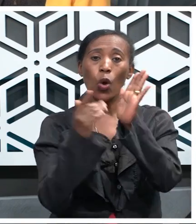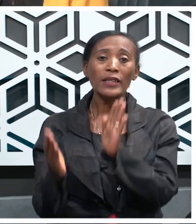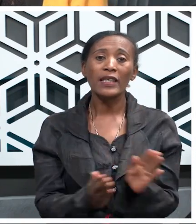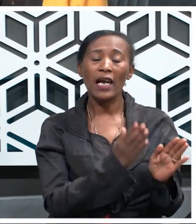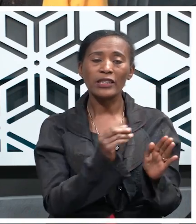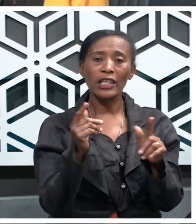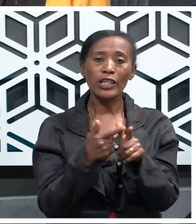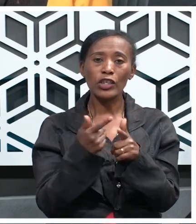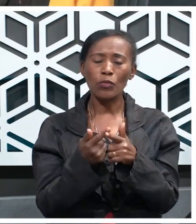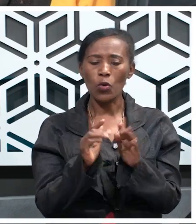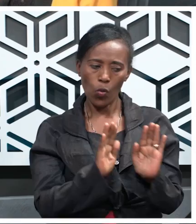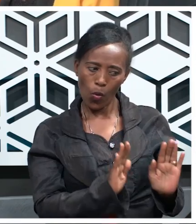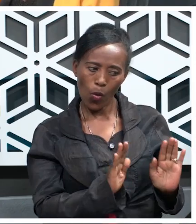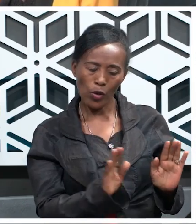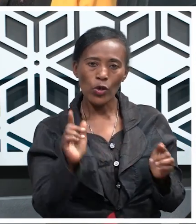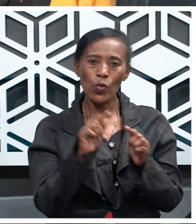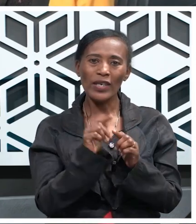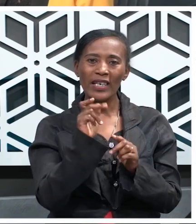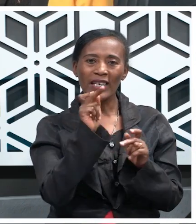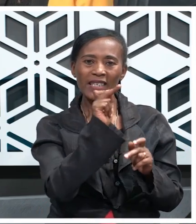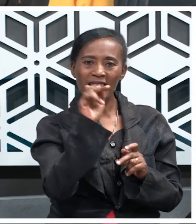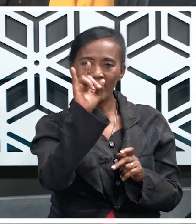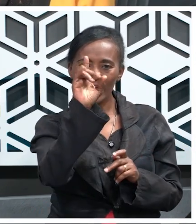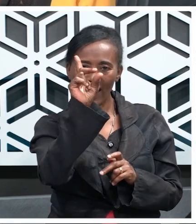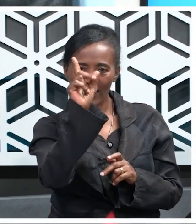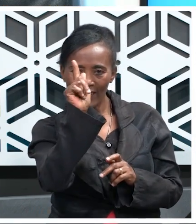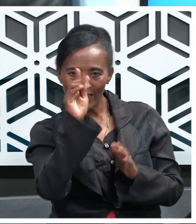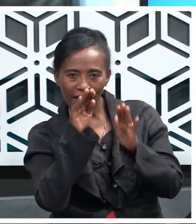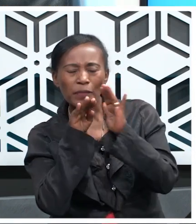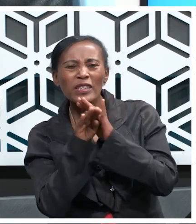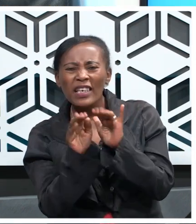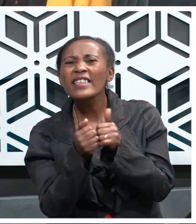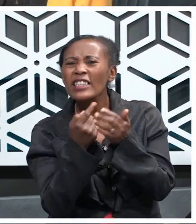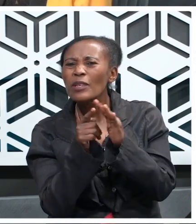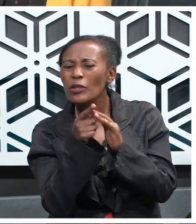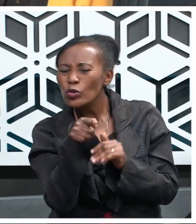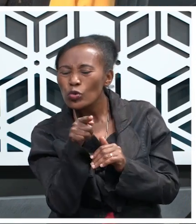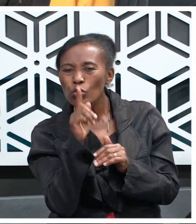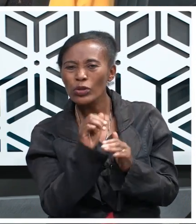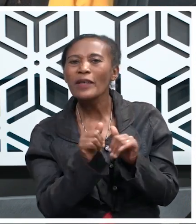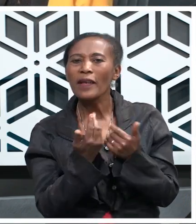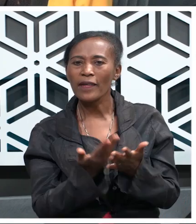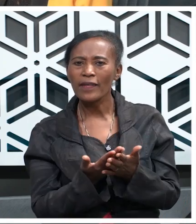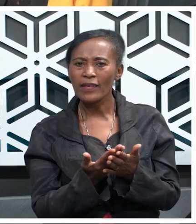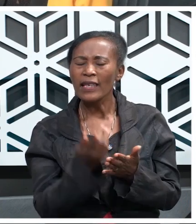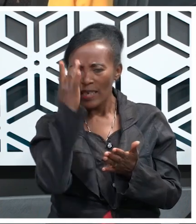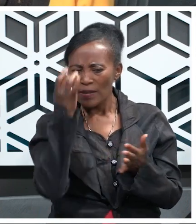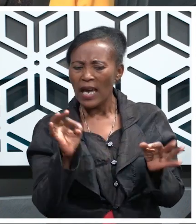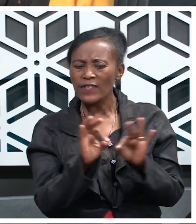ከፋሽን ሾው አዘጋጅነት ደግሞ ቆይ እስቲ ብለሽ ወደ ዲዛይኒንግም ሄደሻል። እንዴት ጀመርሽው? እሱን